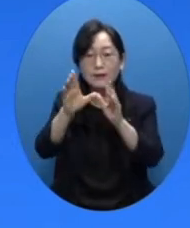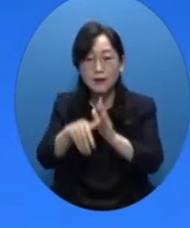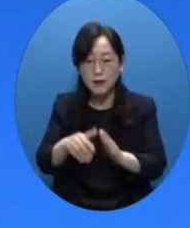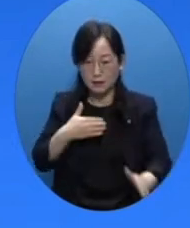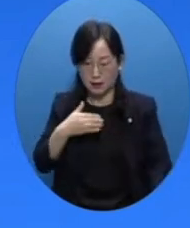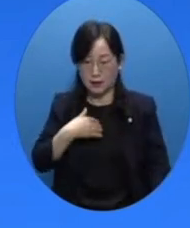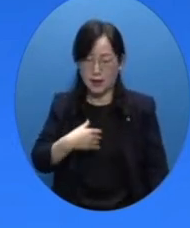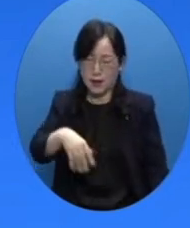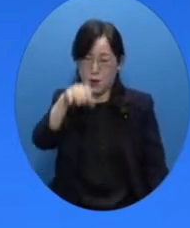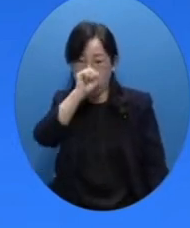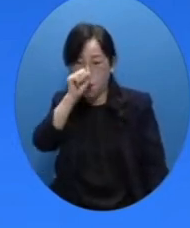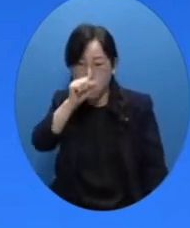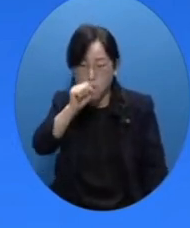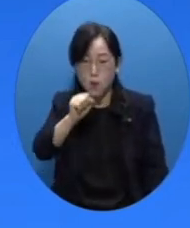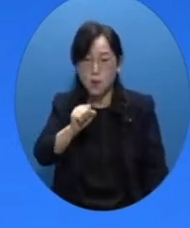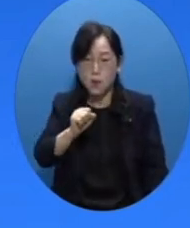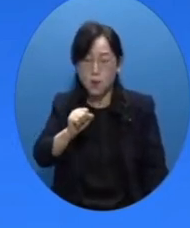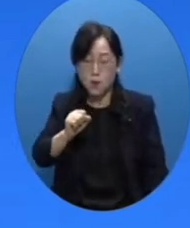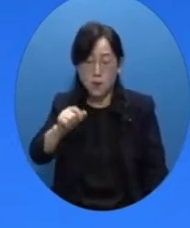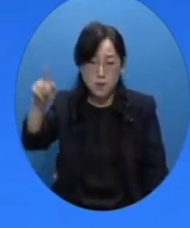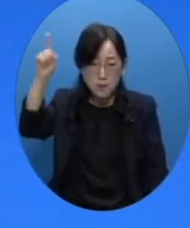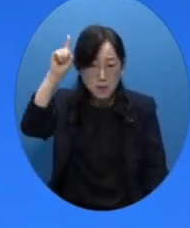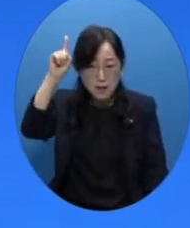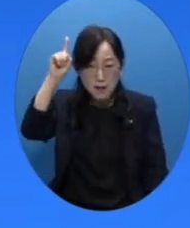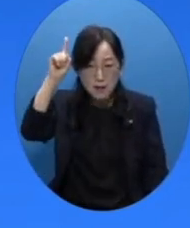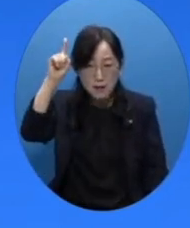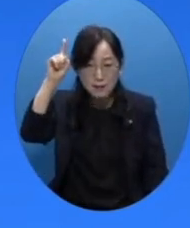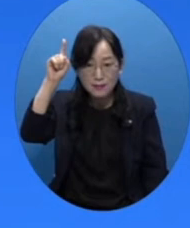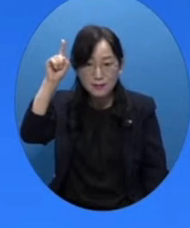좋아하는 것 것을 다 한다고 해서